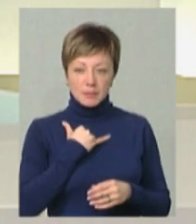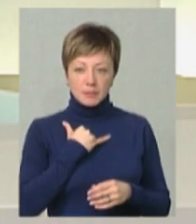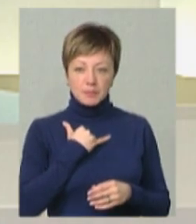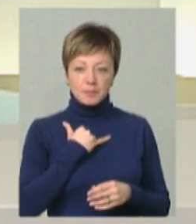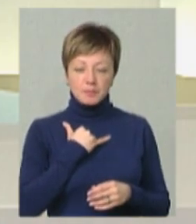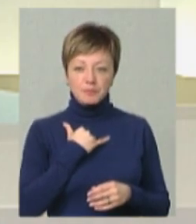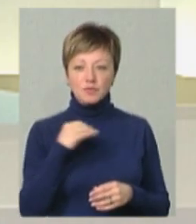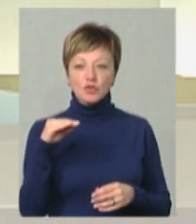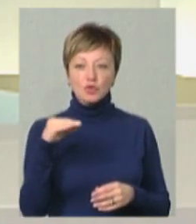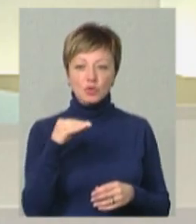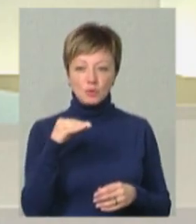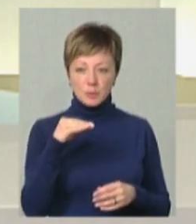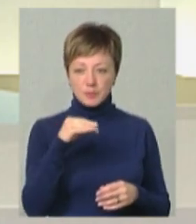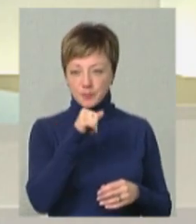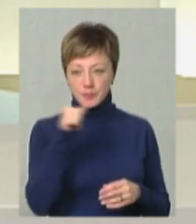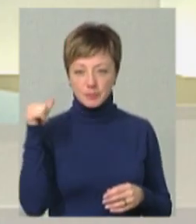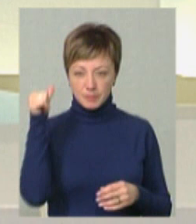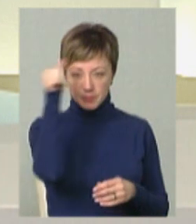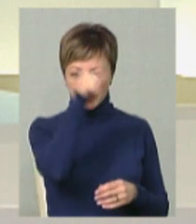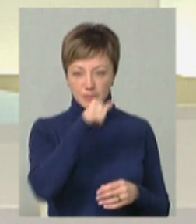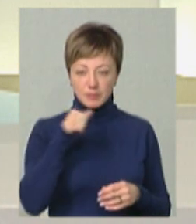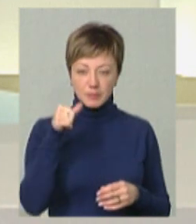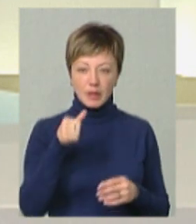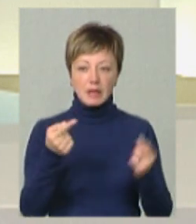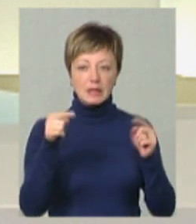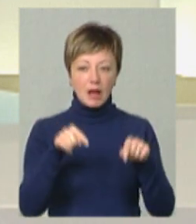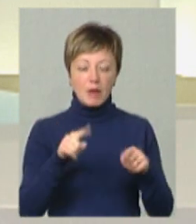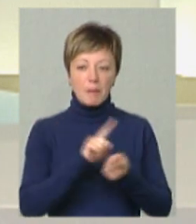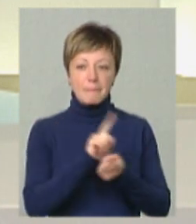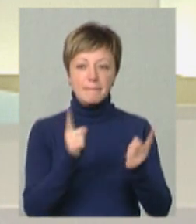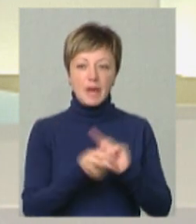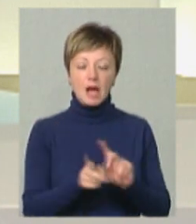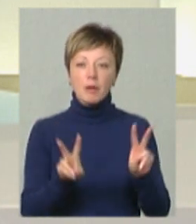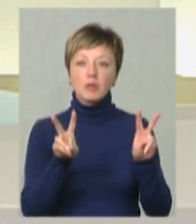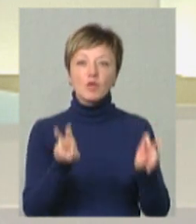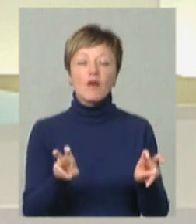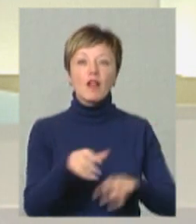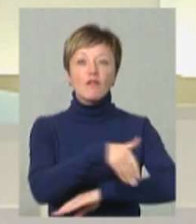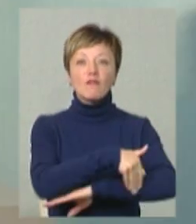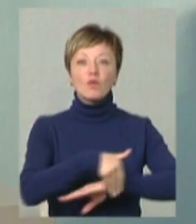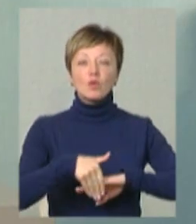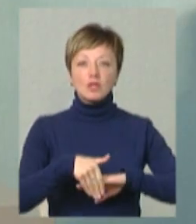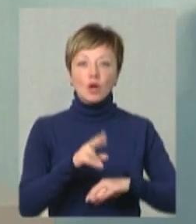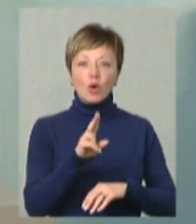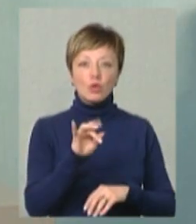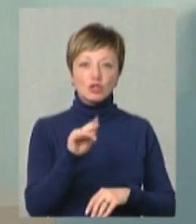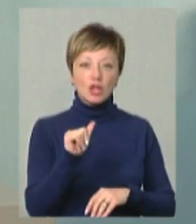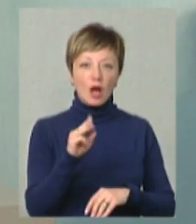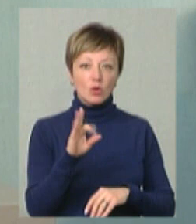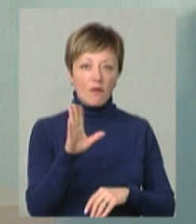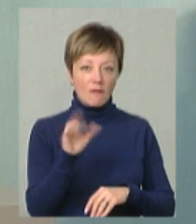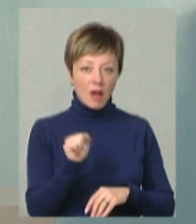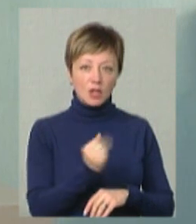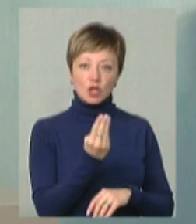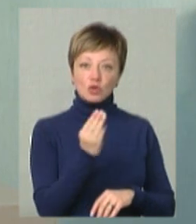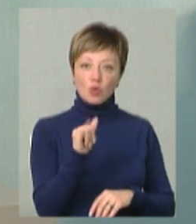у жовтні минулого року, там перейменували вулицею Проволок Курчатова на Романа